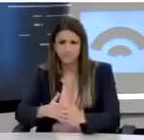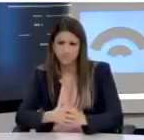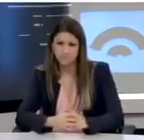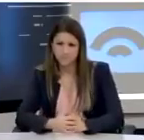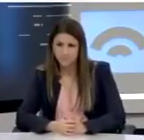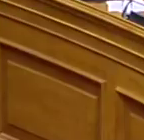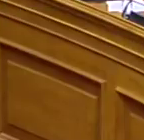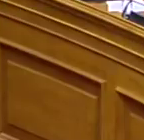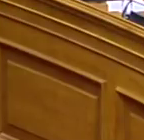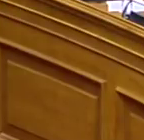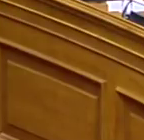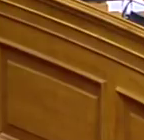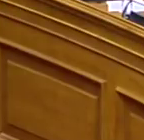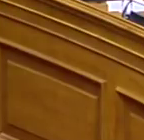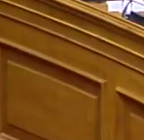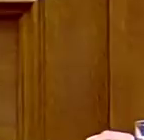Η αλήθεια επίσης είναι